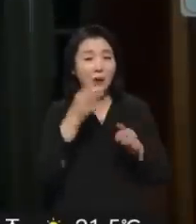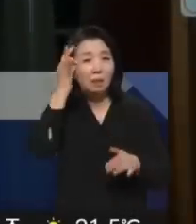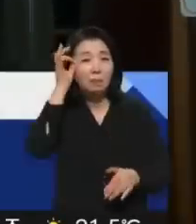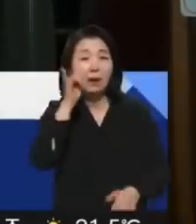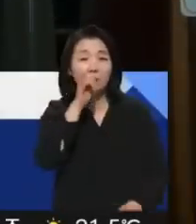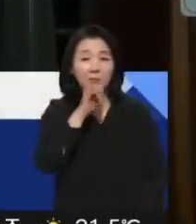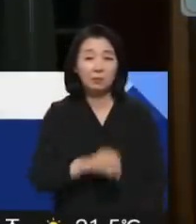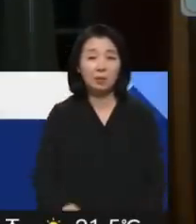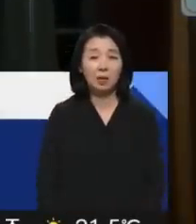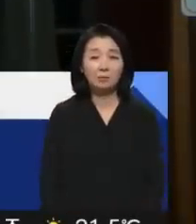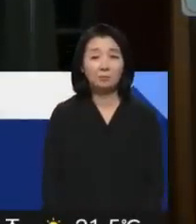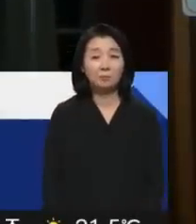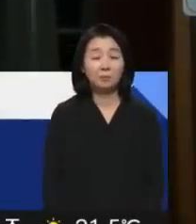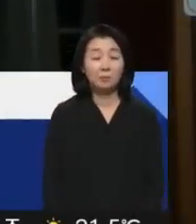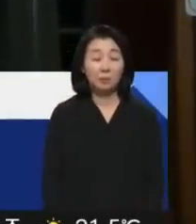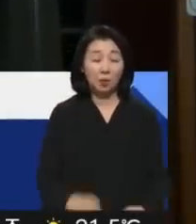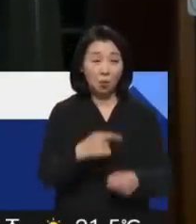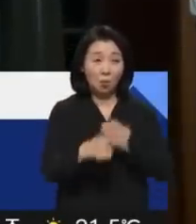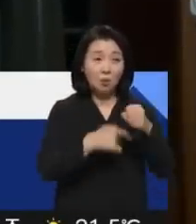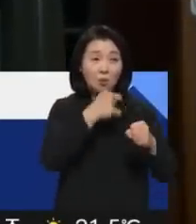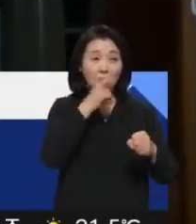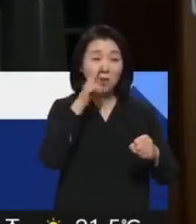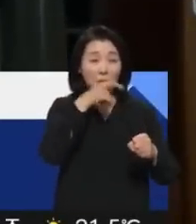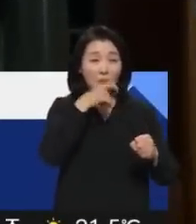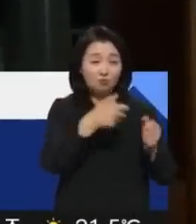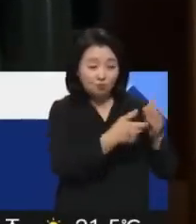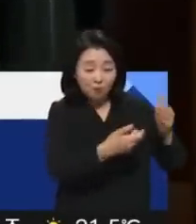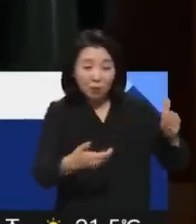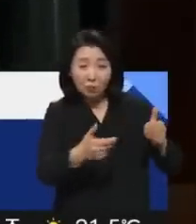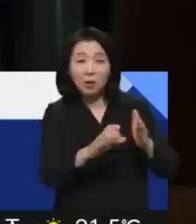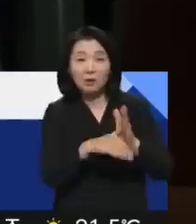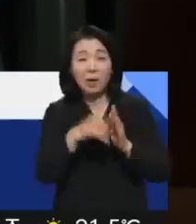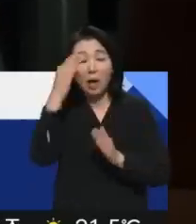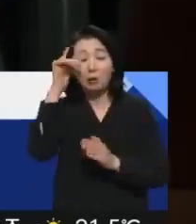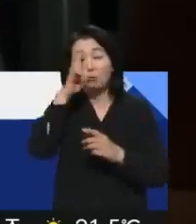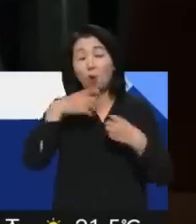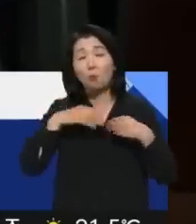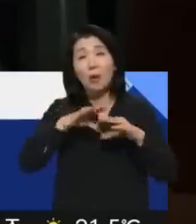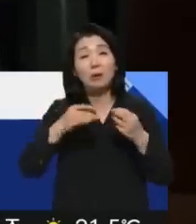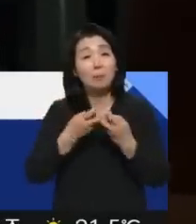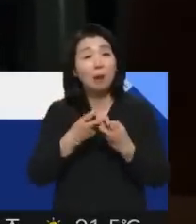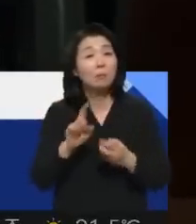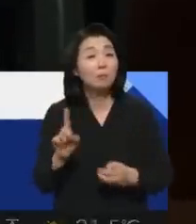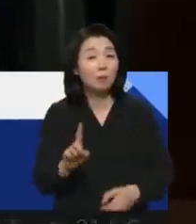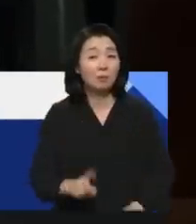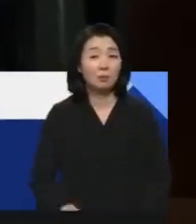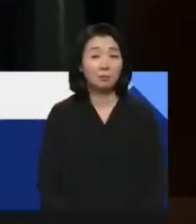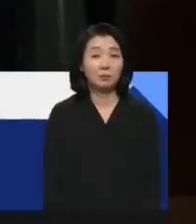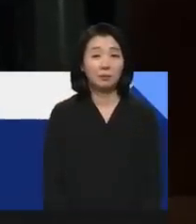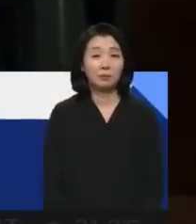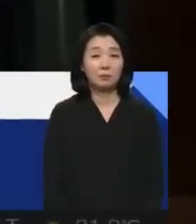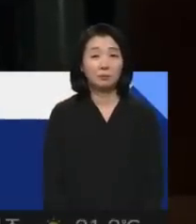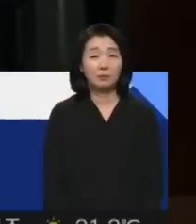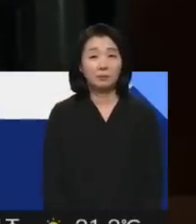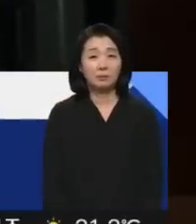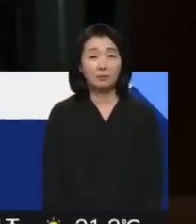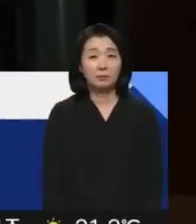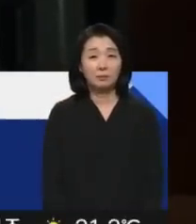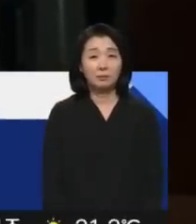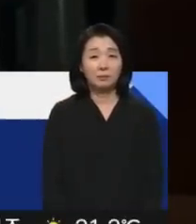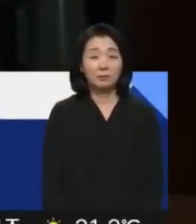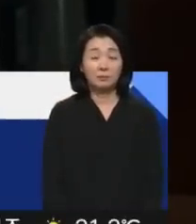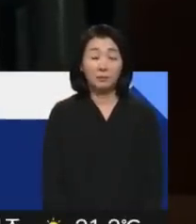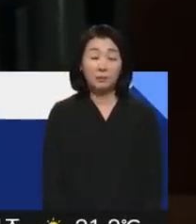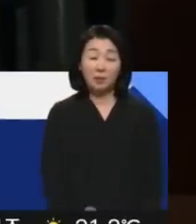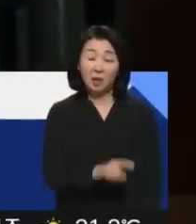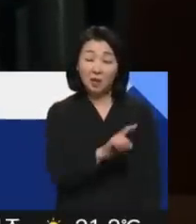후쿠시마 원전 방류 있잖아요. 네. 그런 문제 같은 경우에는 한국 정부가 좀 어떻게 대응해야 한다고 생각하세요? 글쎄, 그